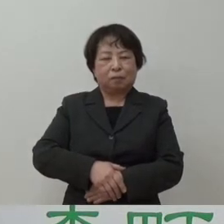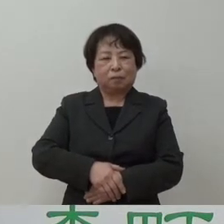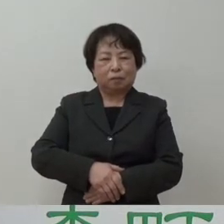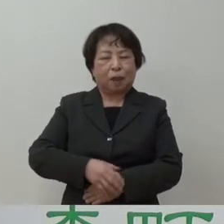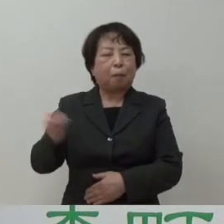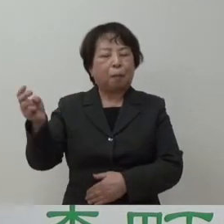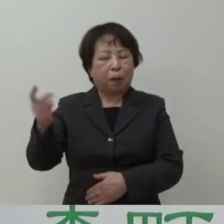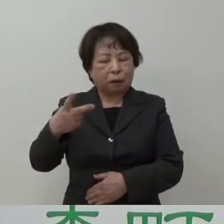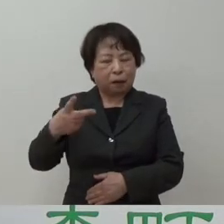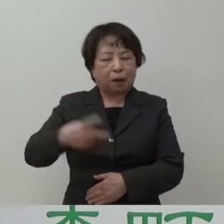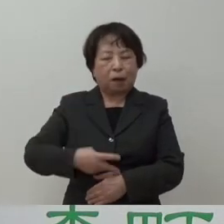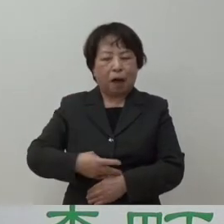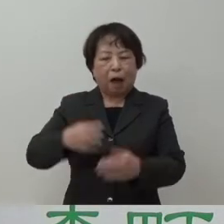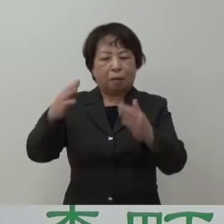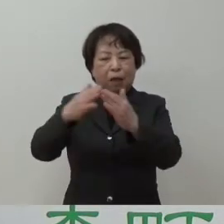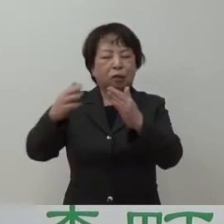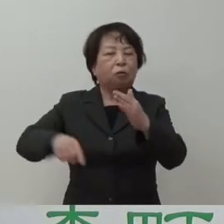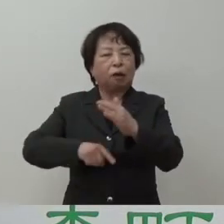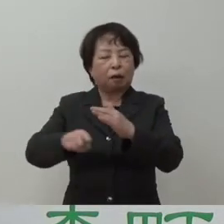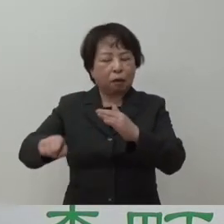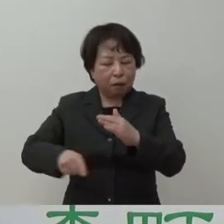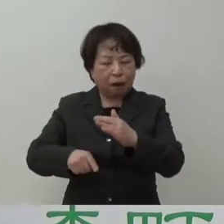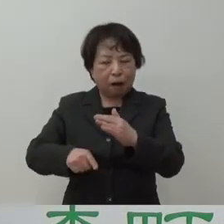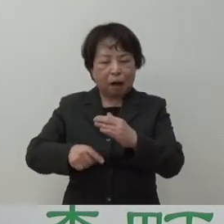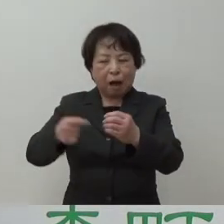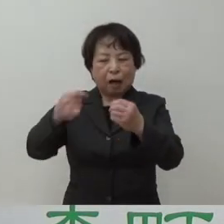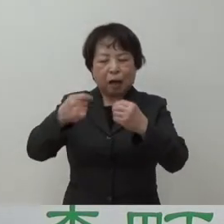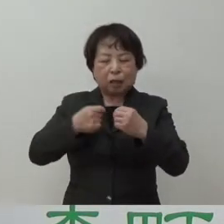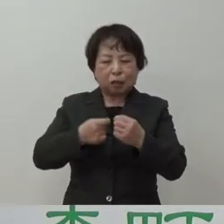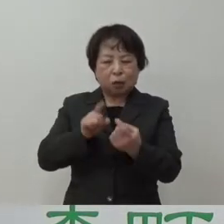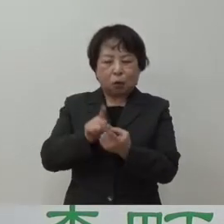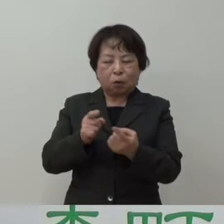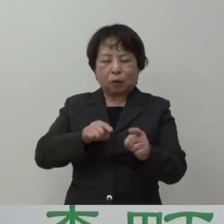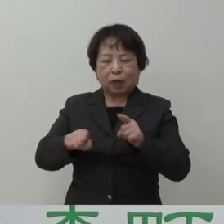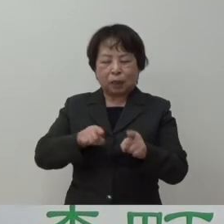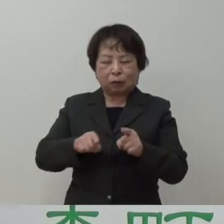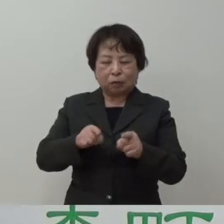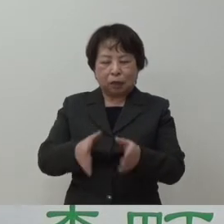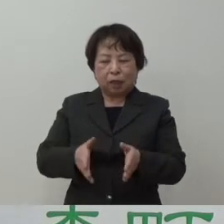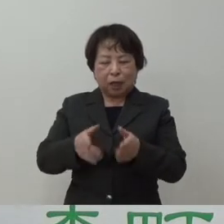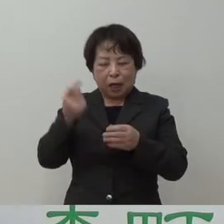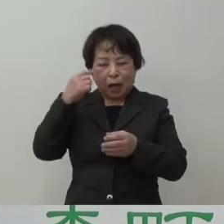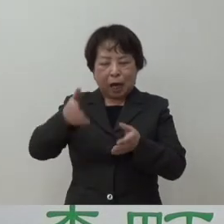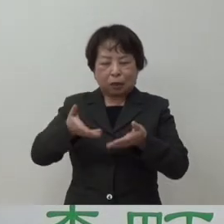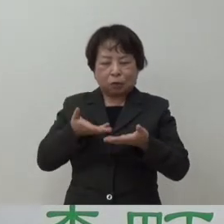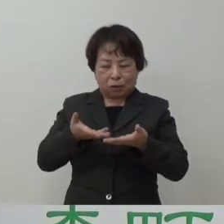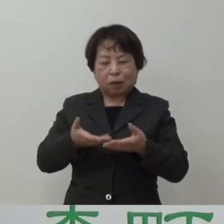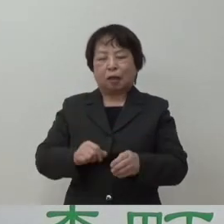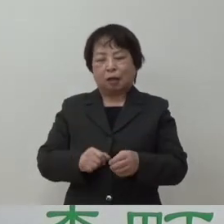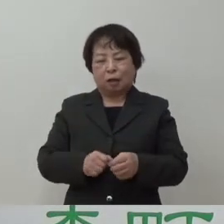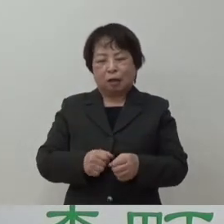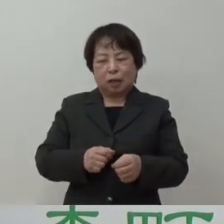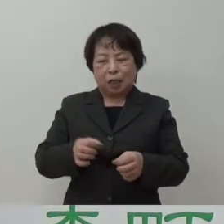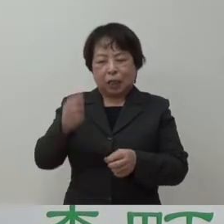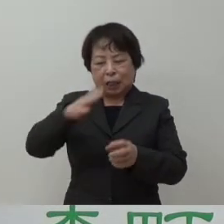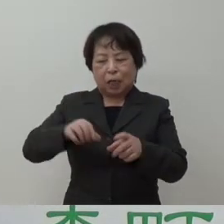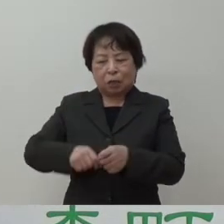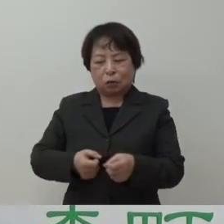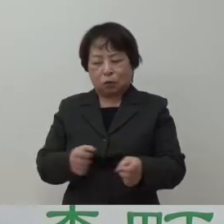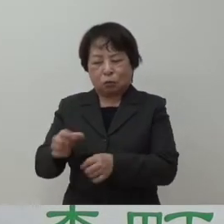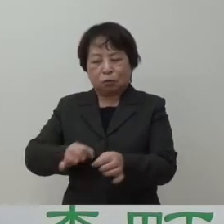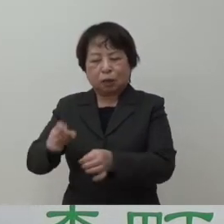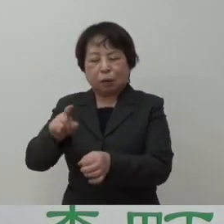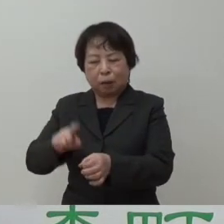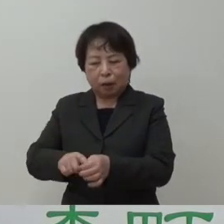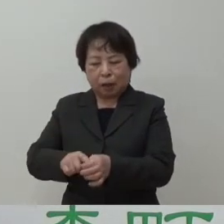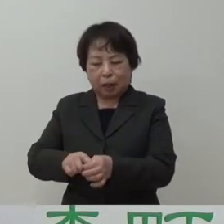また町では感染症対策に配慮した避難所運営のためガイドラ